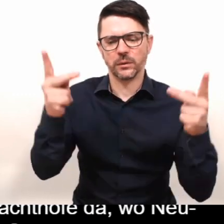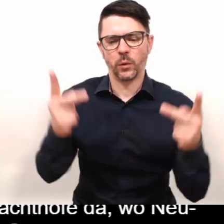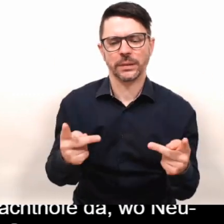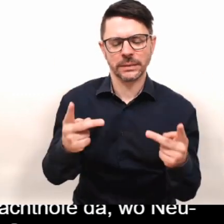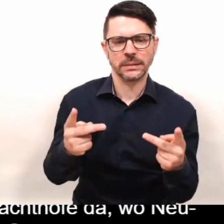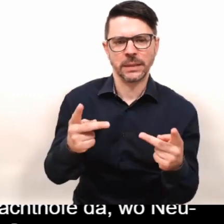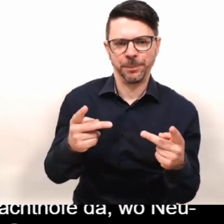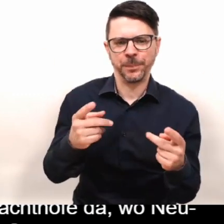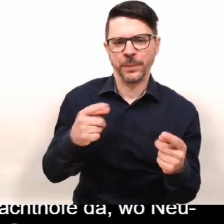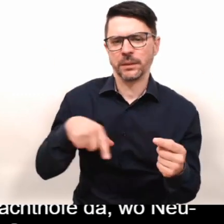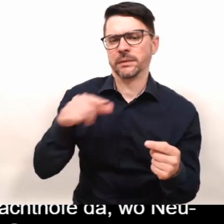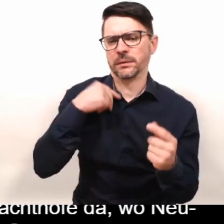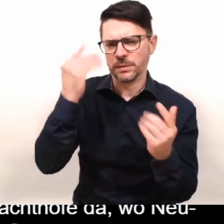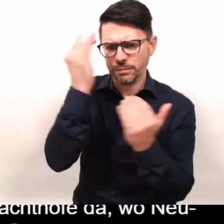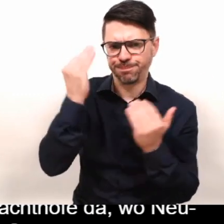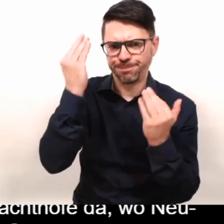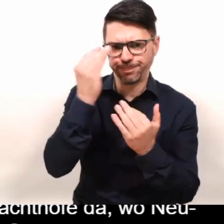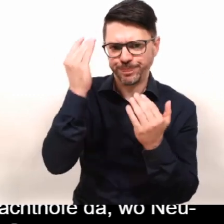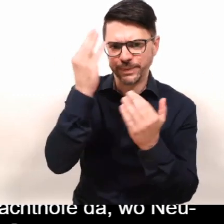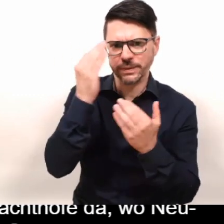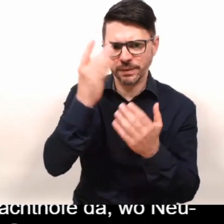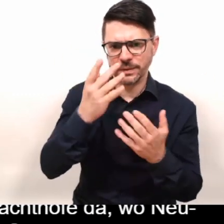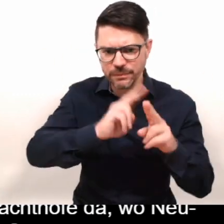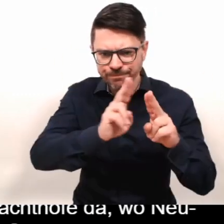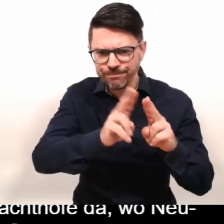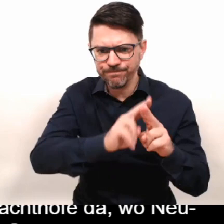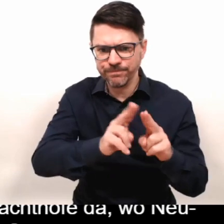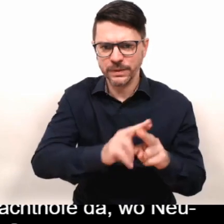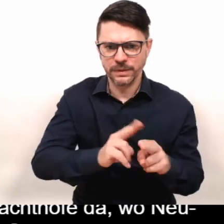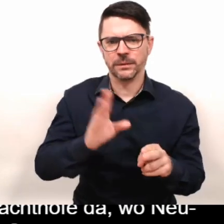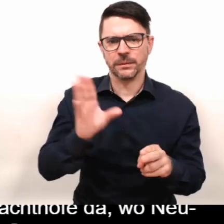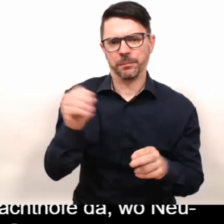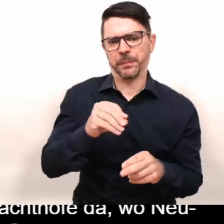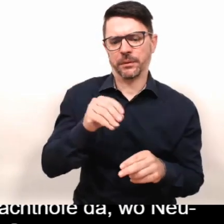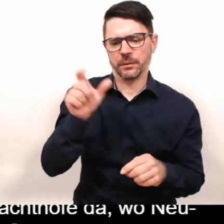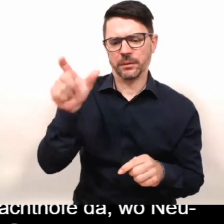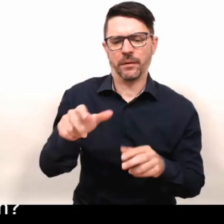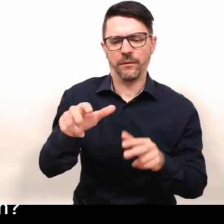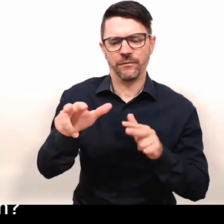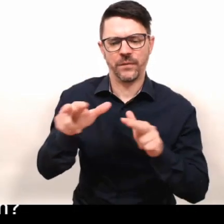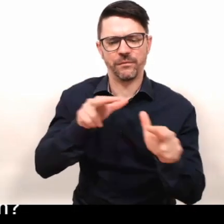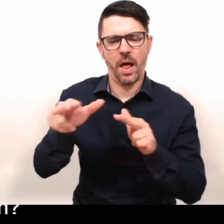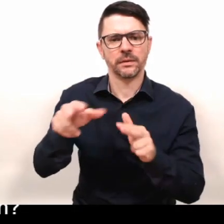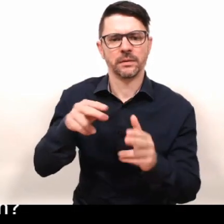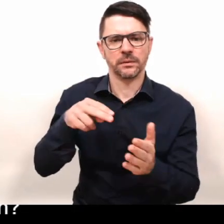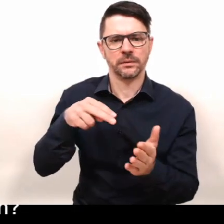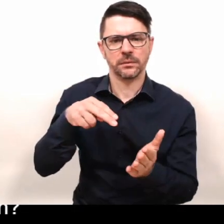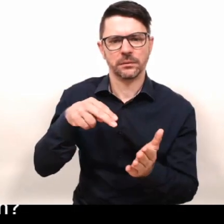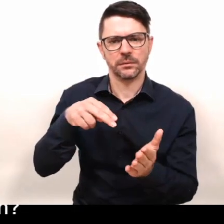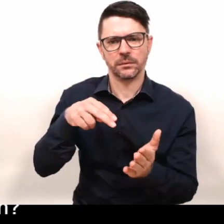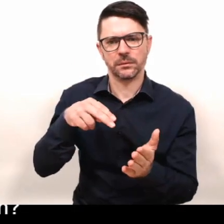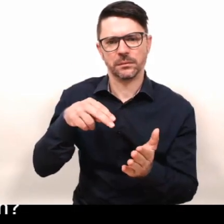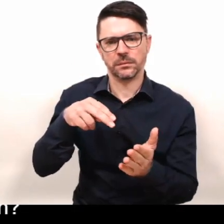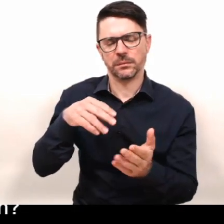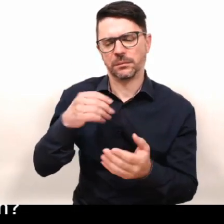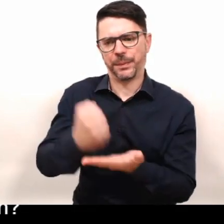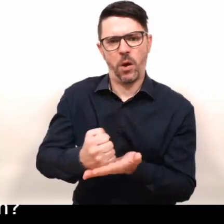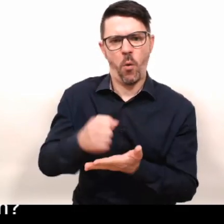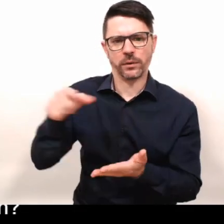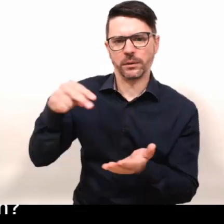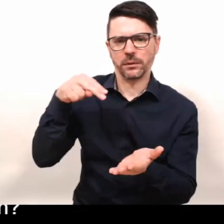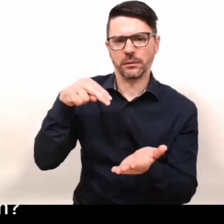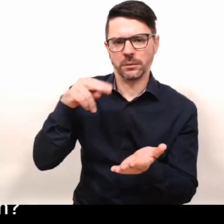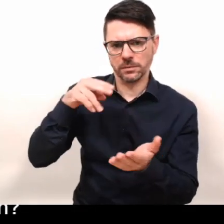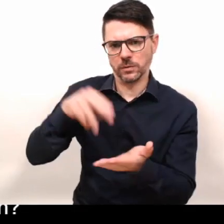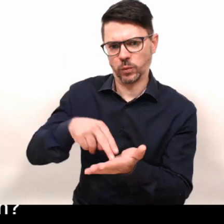wird erarbeitet derzeit das Innenministerium gemeinsam mit den zuständigen Kreisverwaltungsbehörden. Und ein